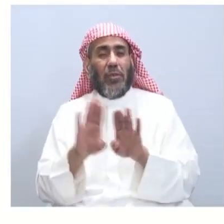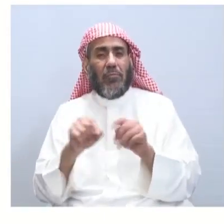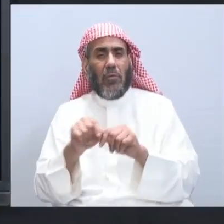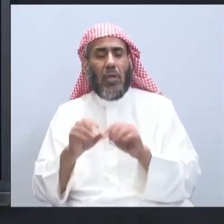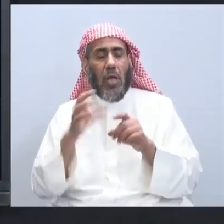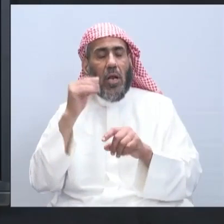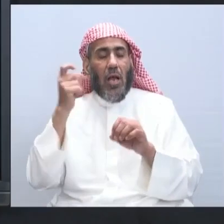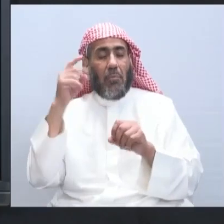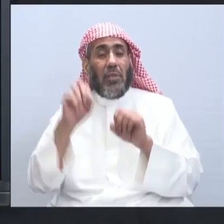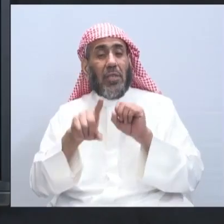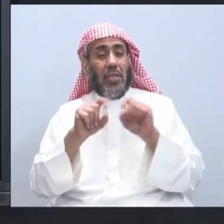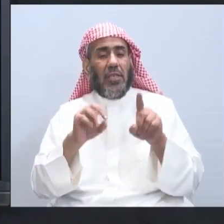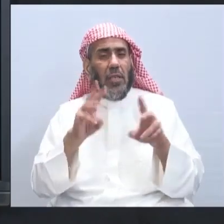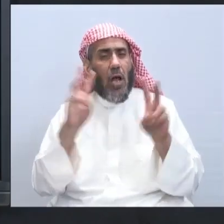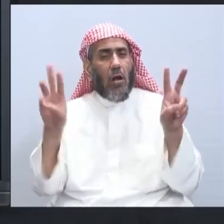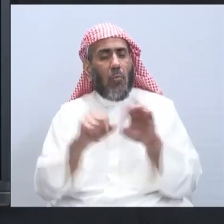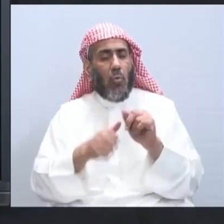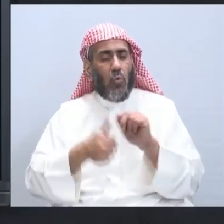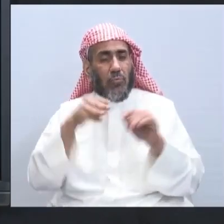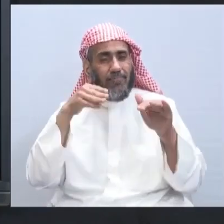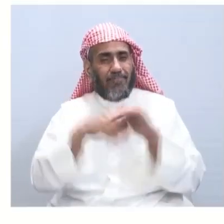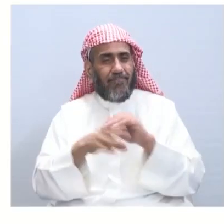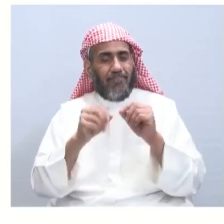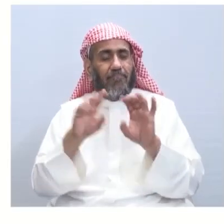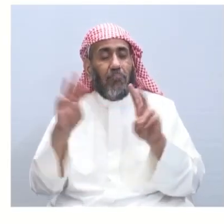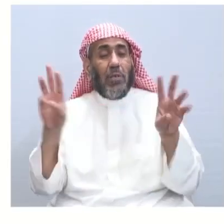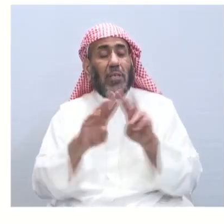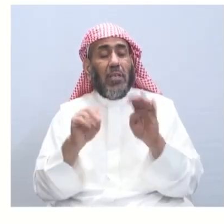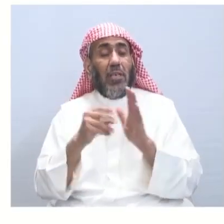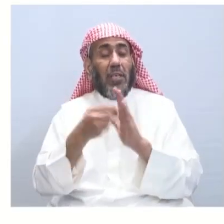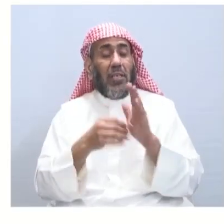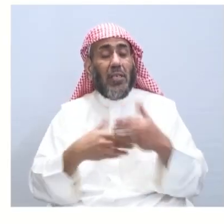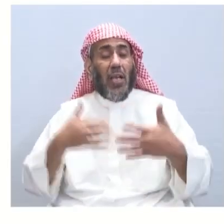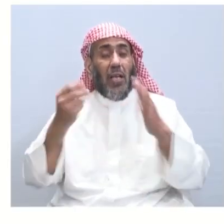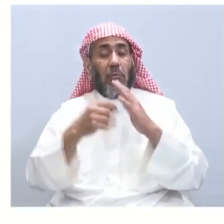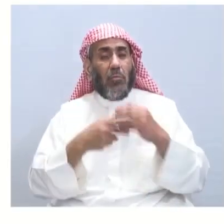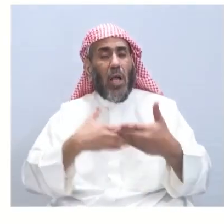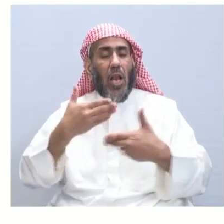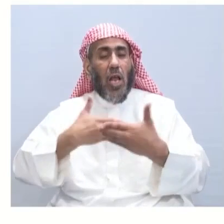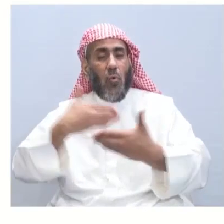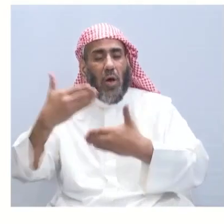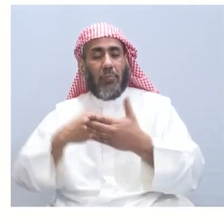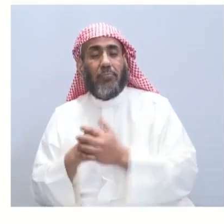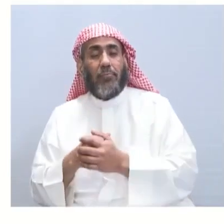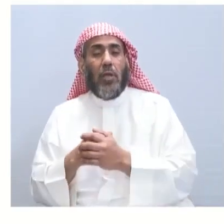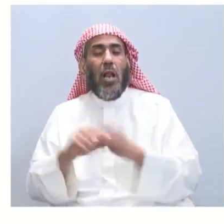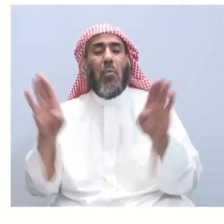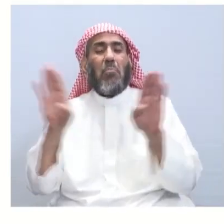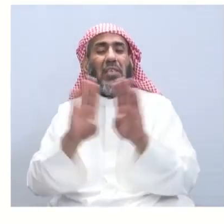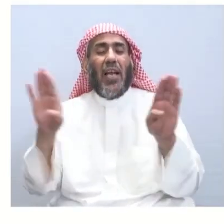هذا رابط الدرس الرقمي بامكانك الدخول مشاهده الدرس مسرحيه نص ادبي يبني على حوار يبنى على حوار طبعا